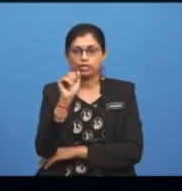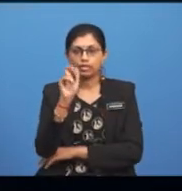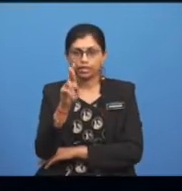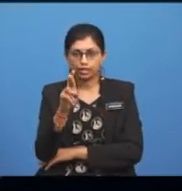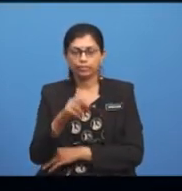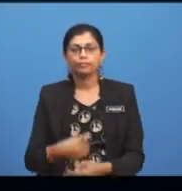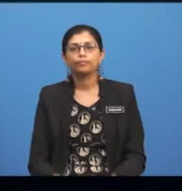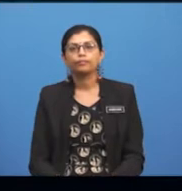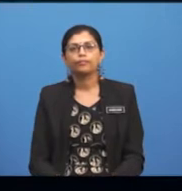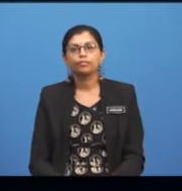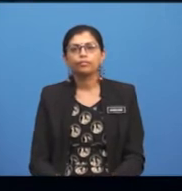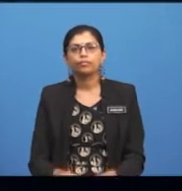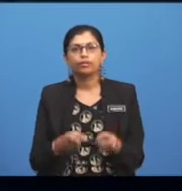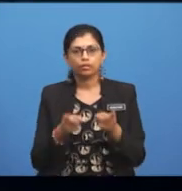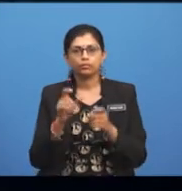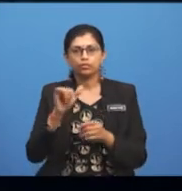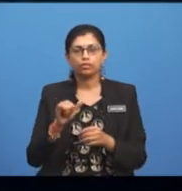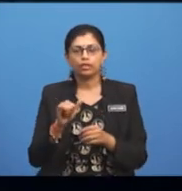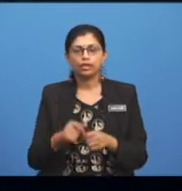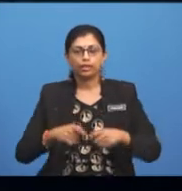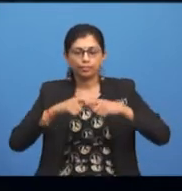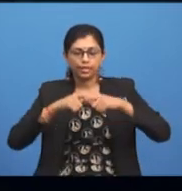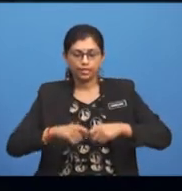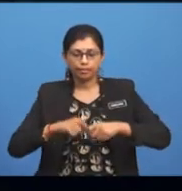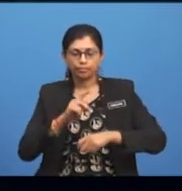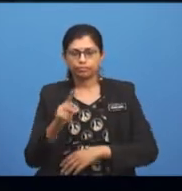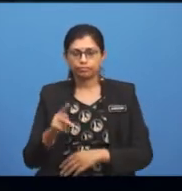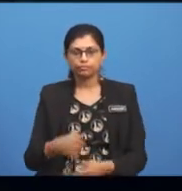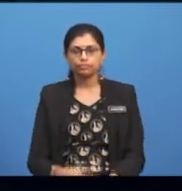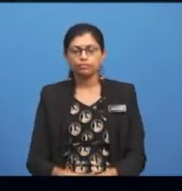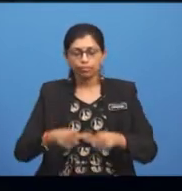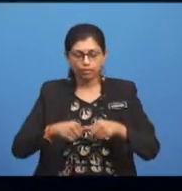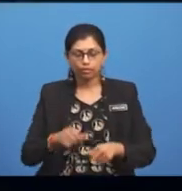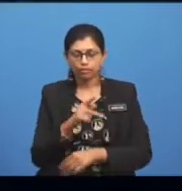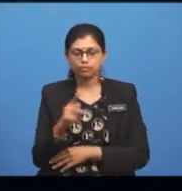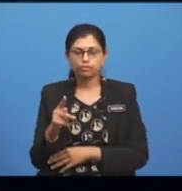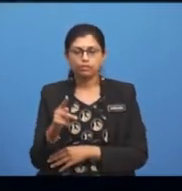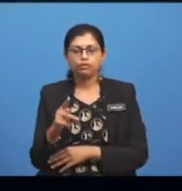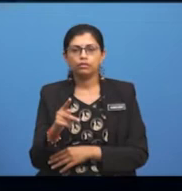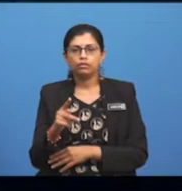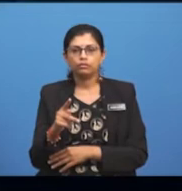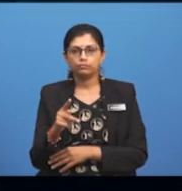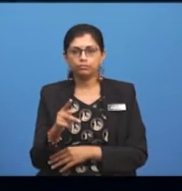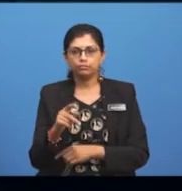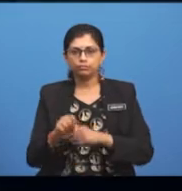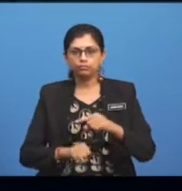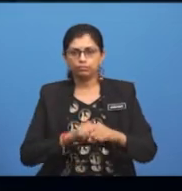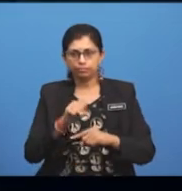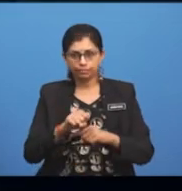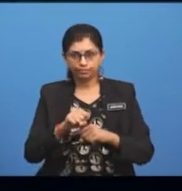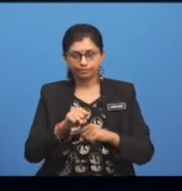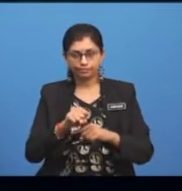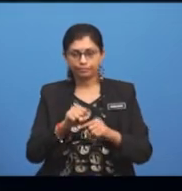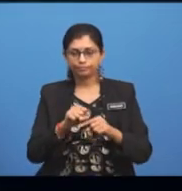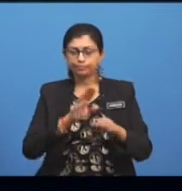yang menetapkan satelit pada ketinggian tertentu dari permukaan bumi. Sekarang, cikgu ingin